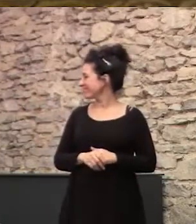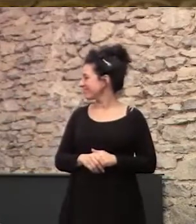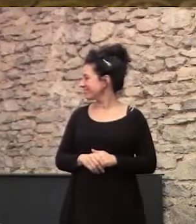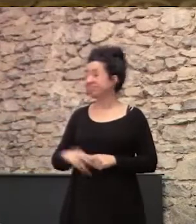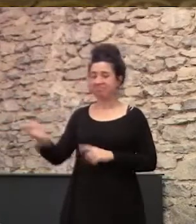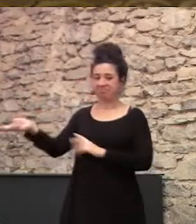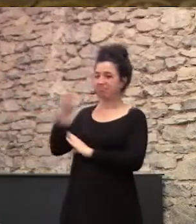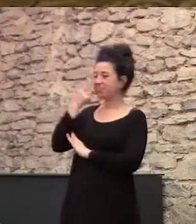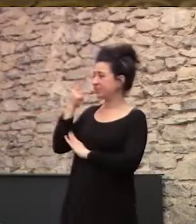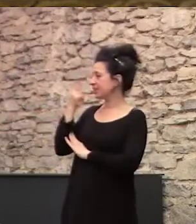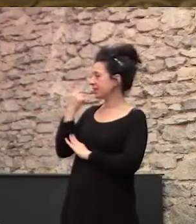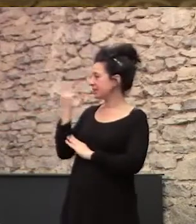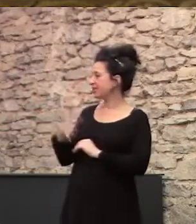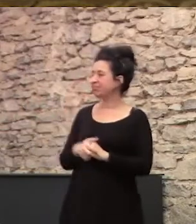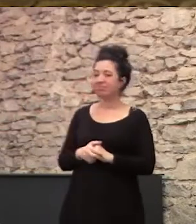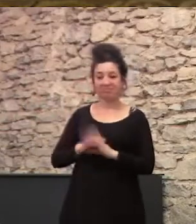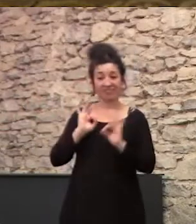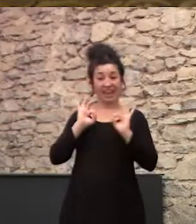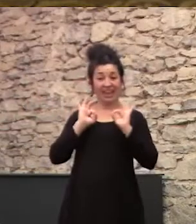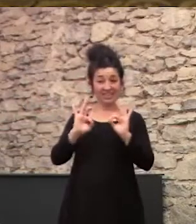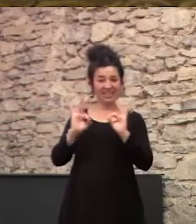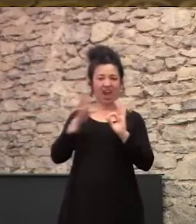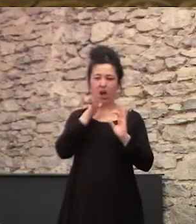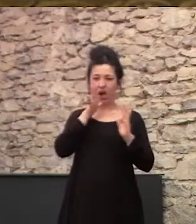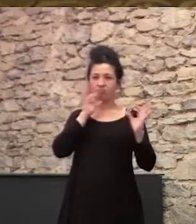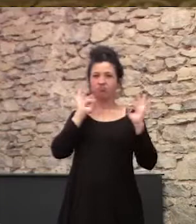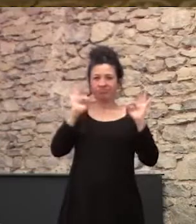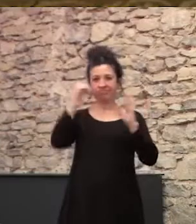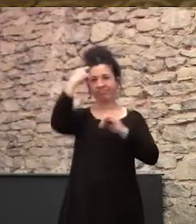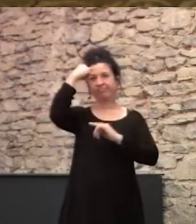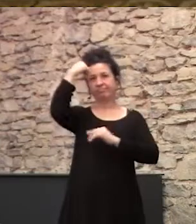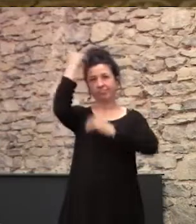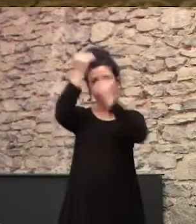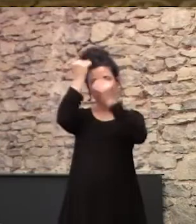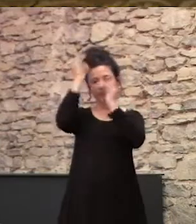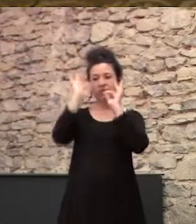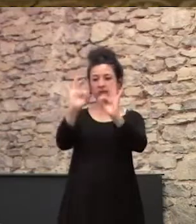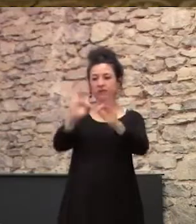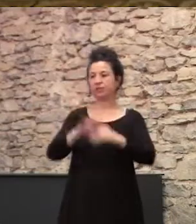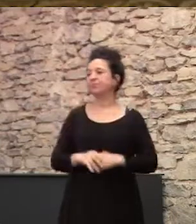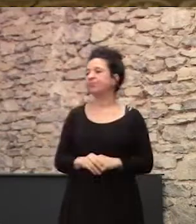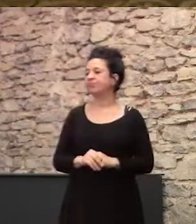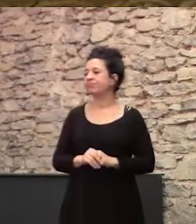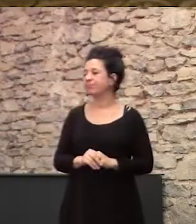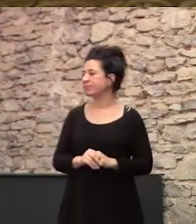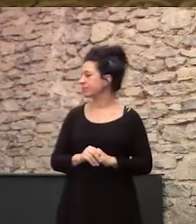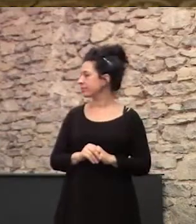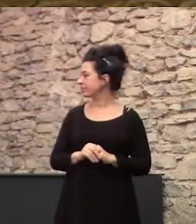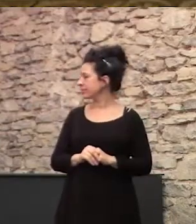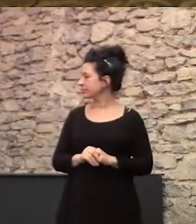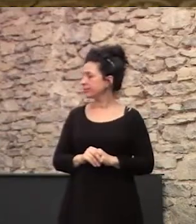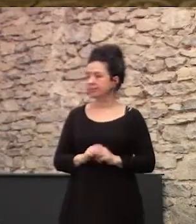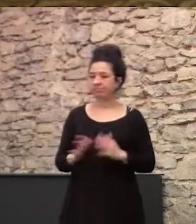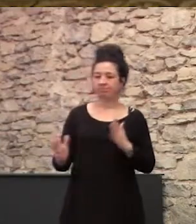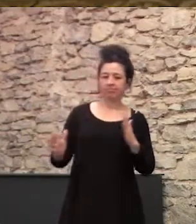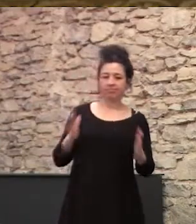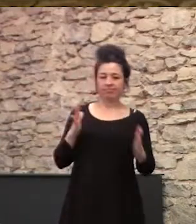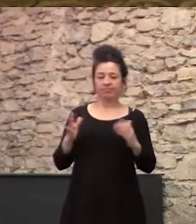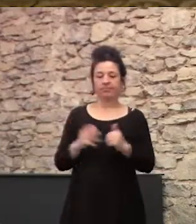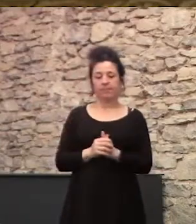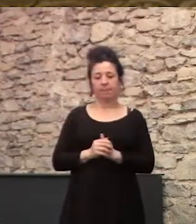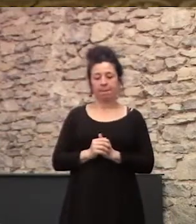Bueno, interesante. Bai, hor nago, ni uste dut. Bai. Belaunaldi arateko. Bai, zera hori,